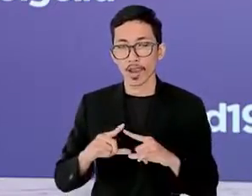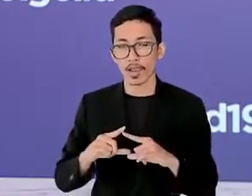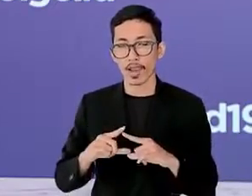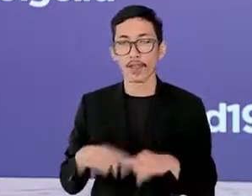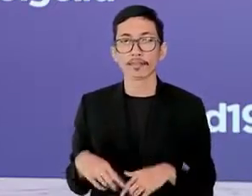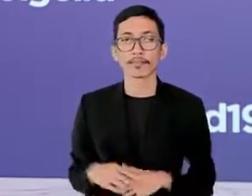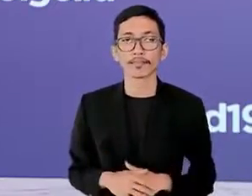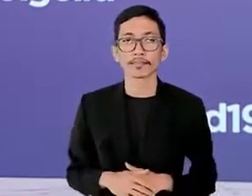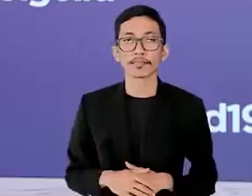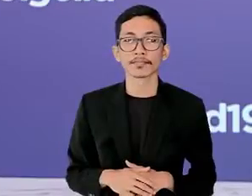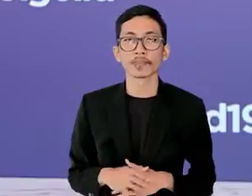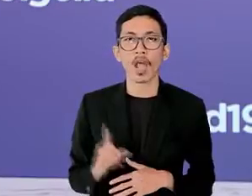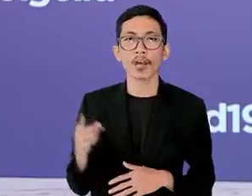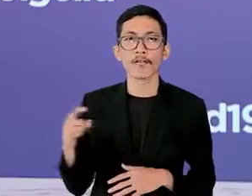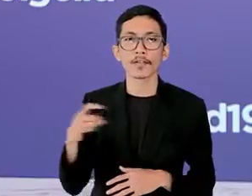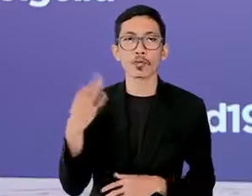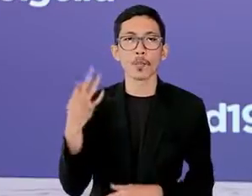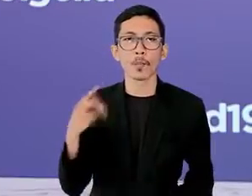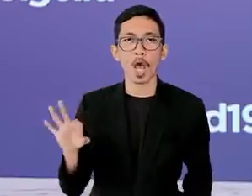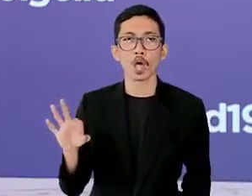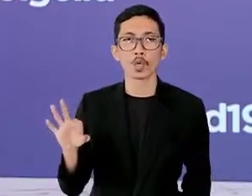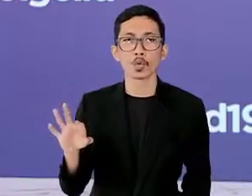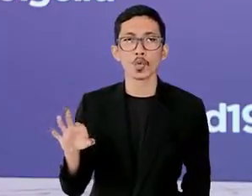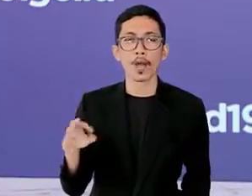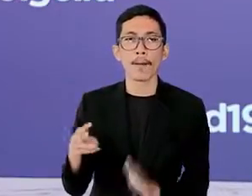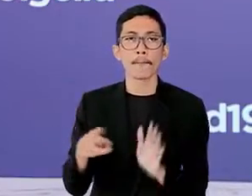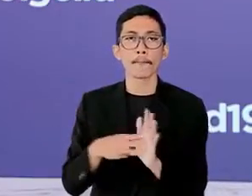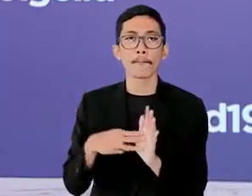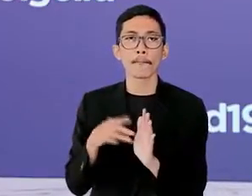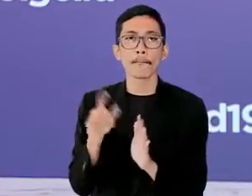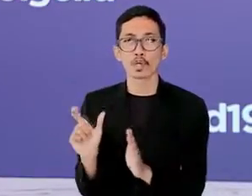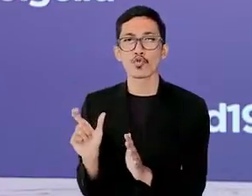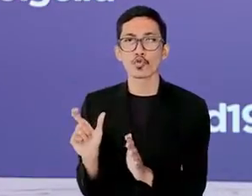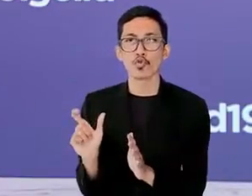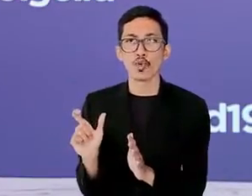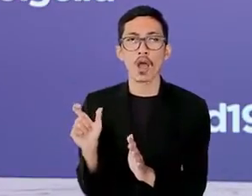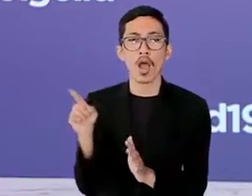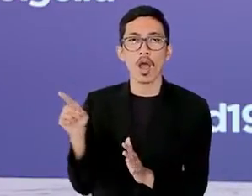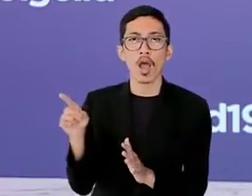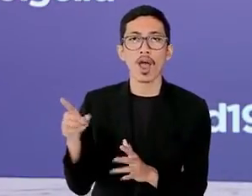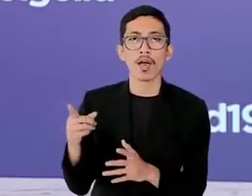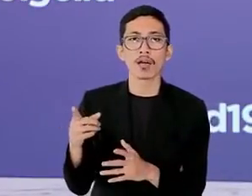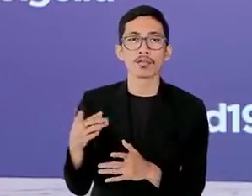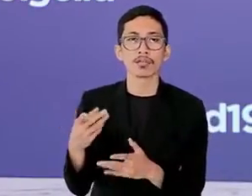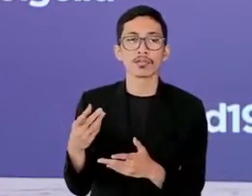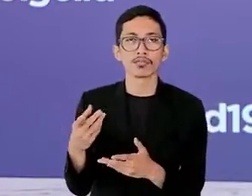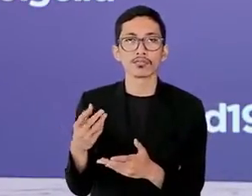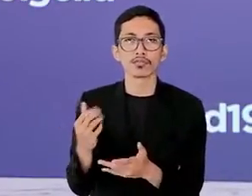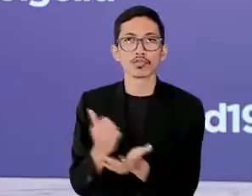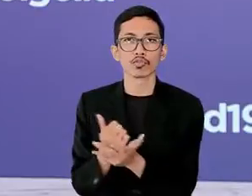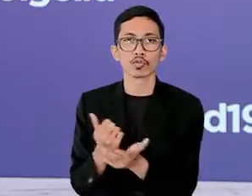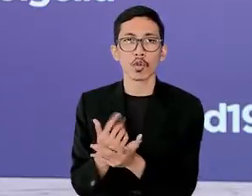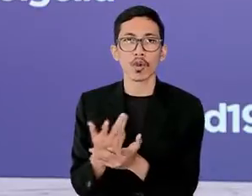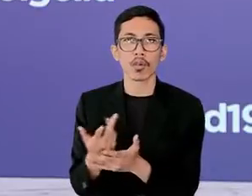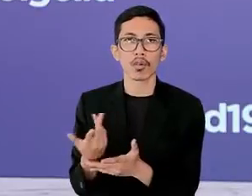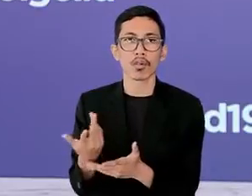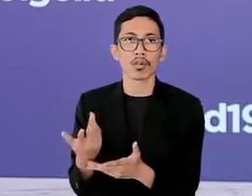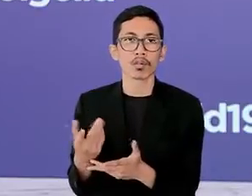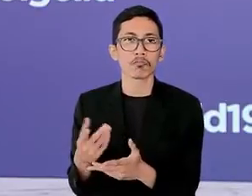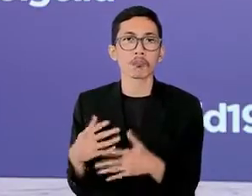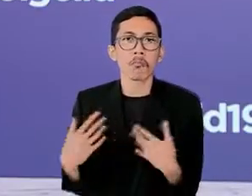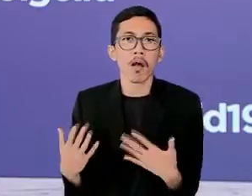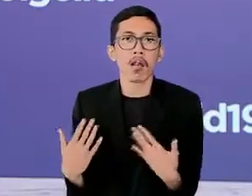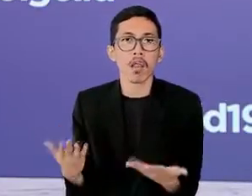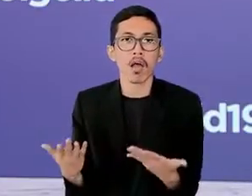ditemukan di Kolombia yakni varian new kebal terhadap antibodi dari infeksi sebelumnya dan juga vaksinasi covert 19